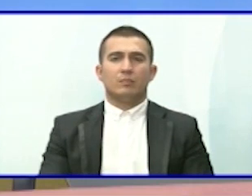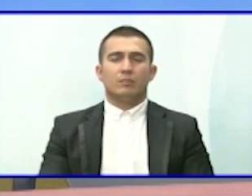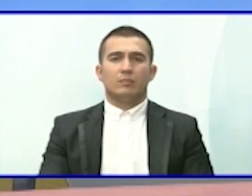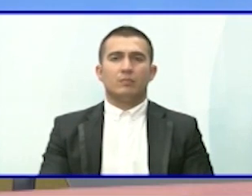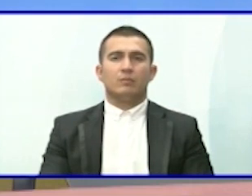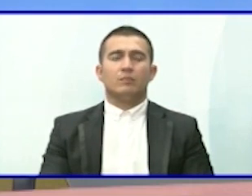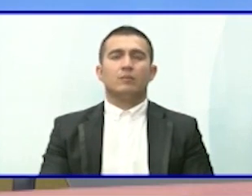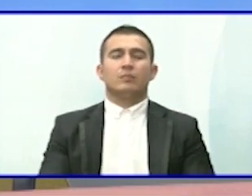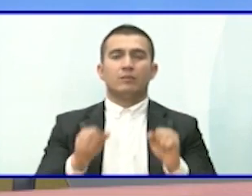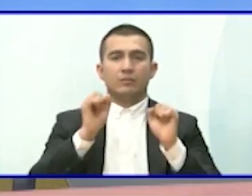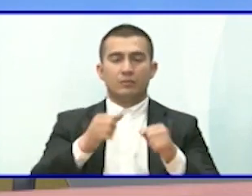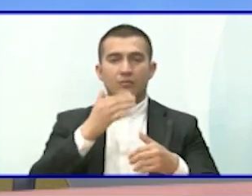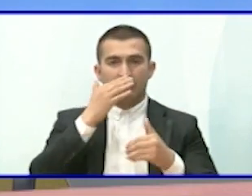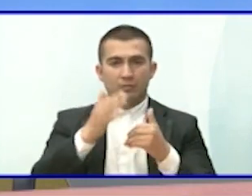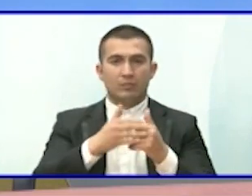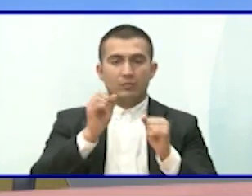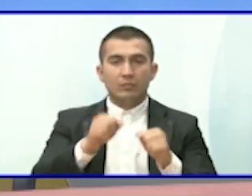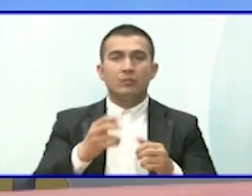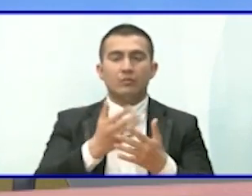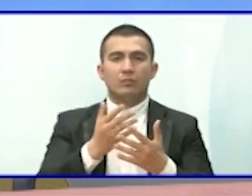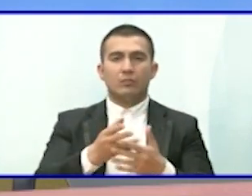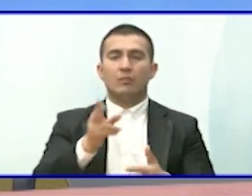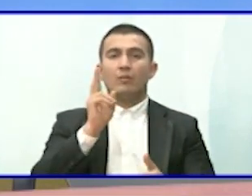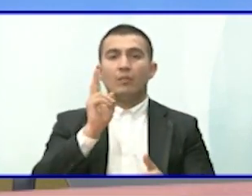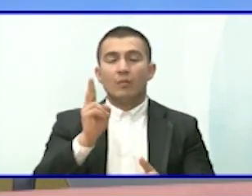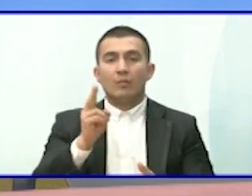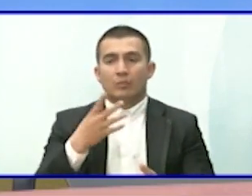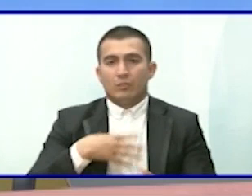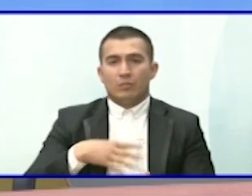дательный падеж кому чему